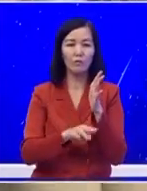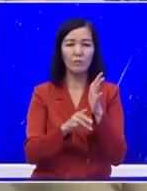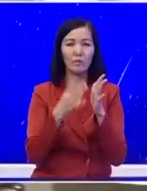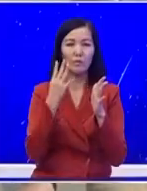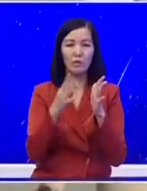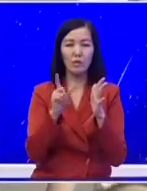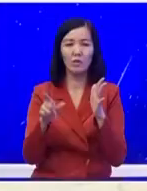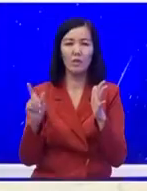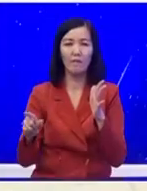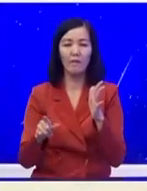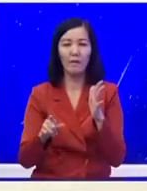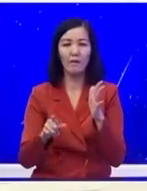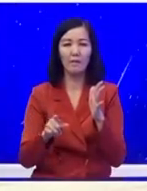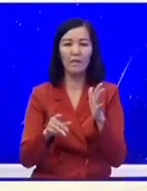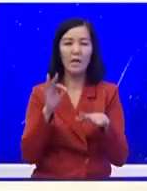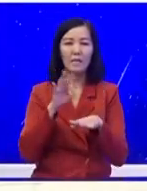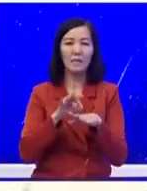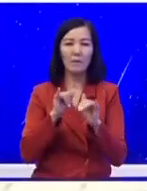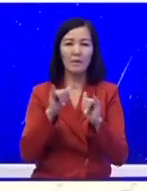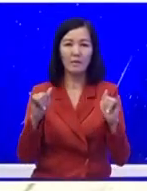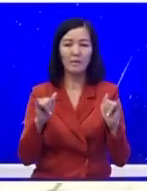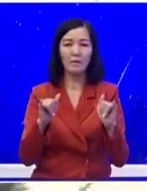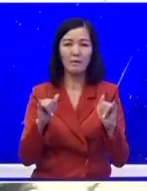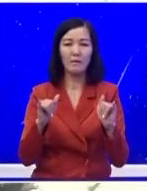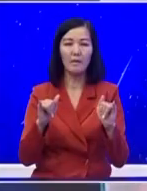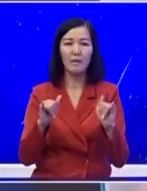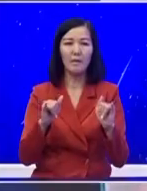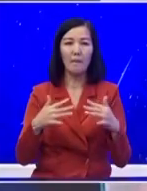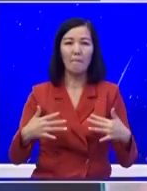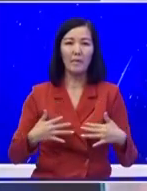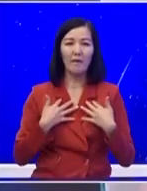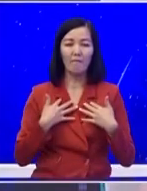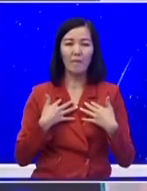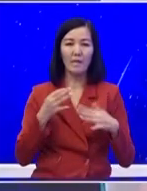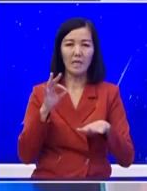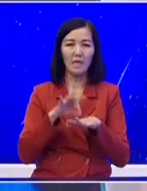человек. В дополнение к КВИ у заболевших развивается пневмония.